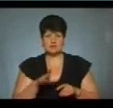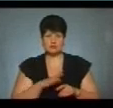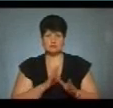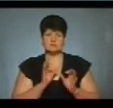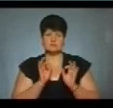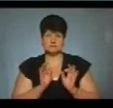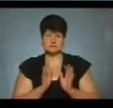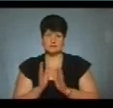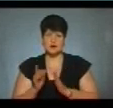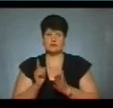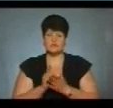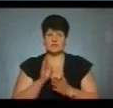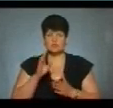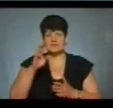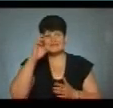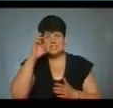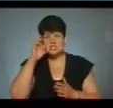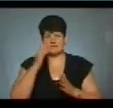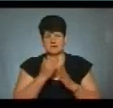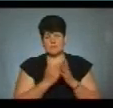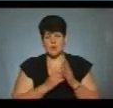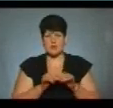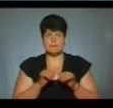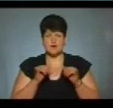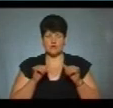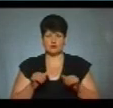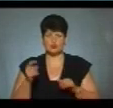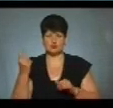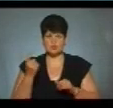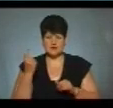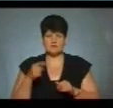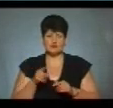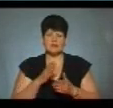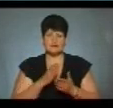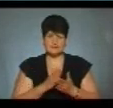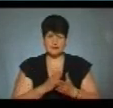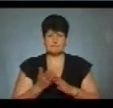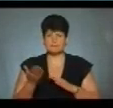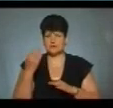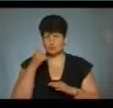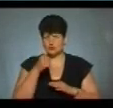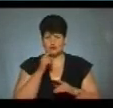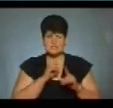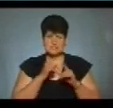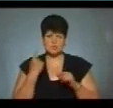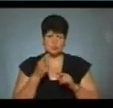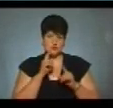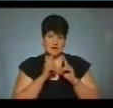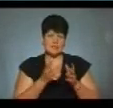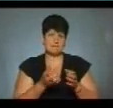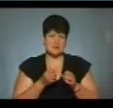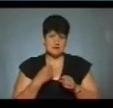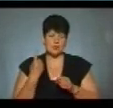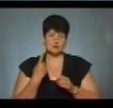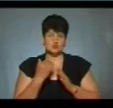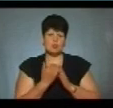стані, має бути державна програма розвитку водного господарства. Вона є. Минулого року сесія обласної ради прийняла